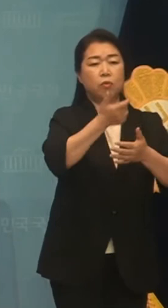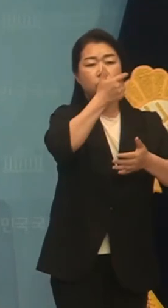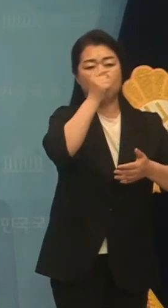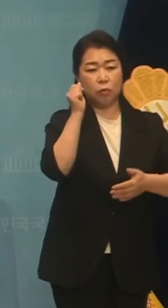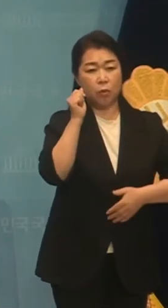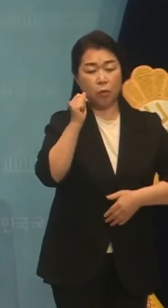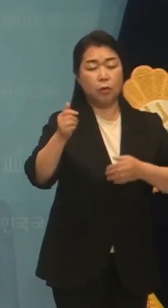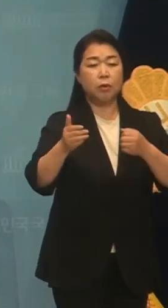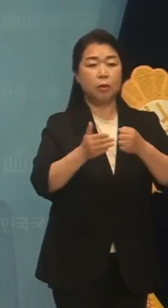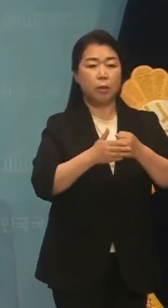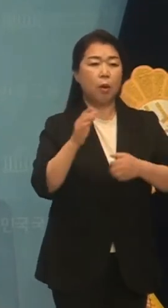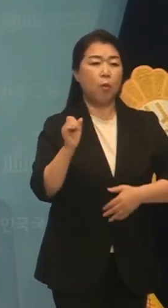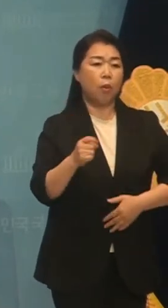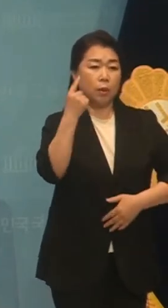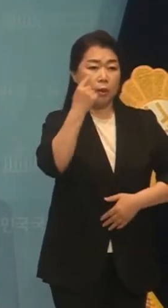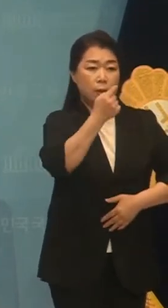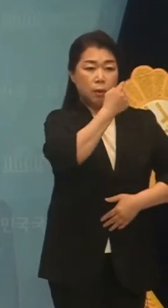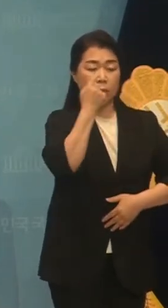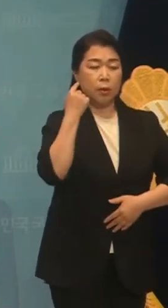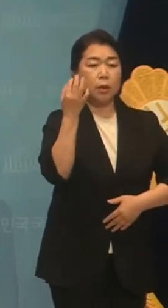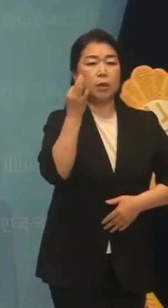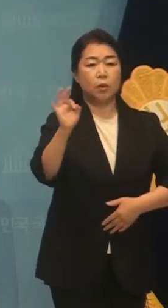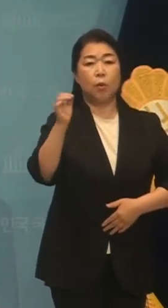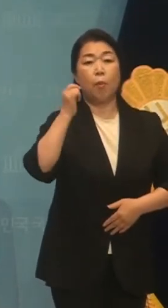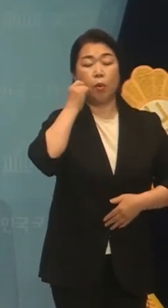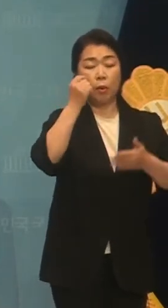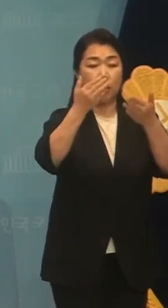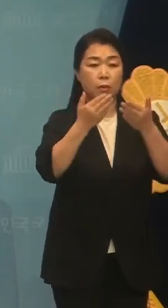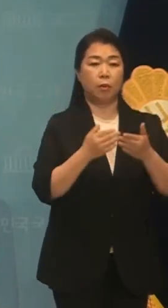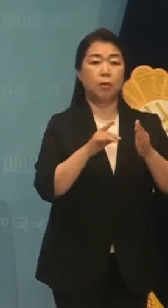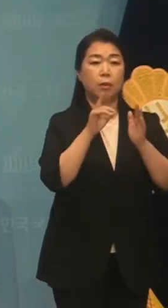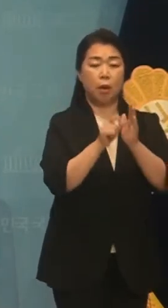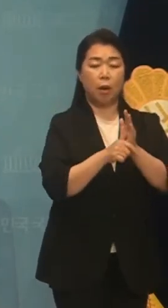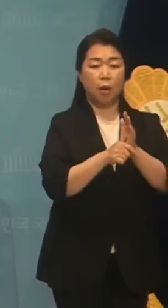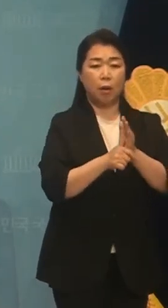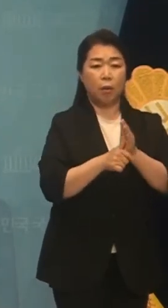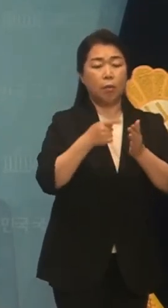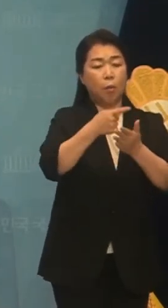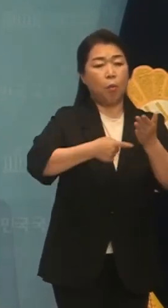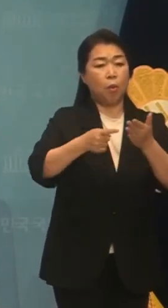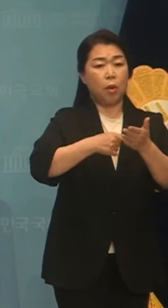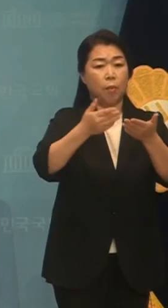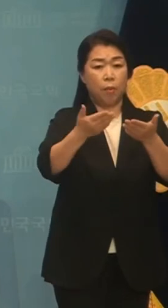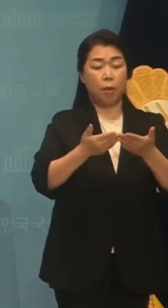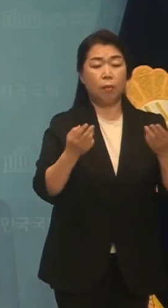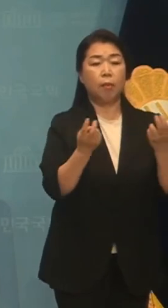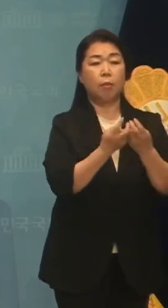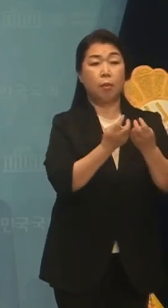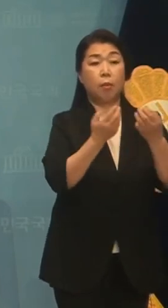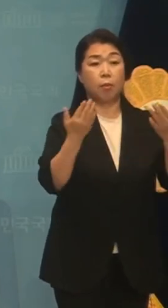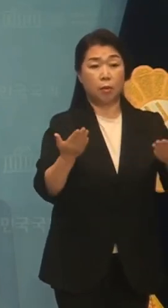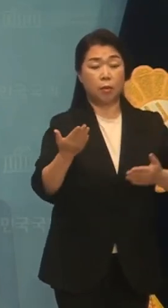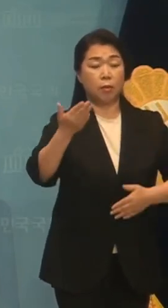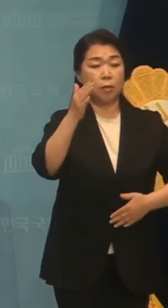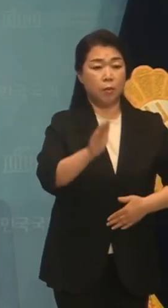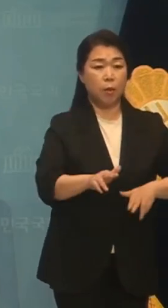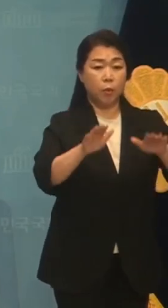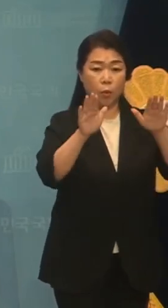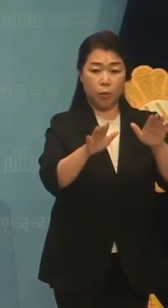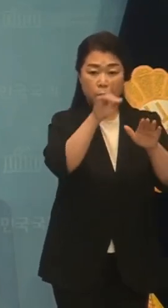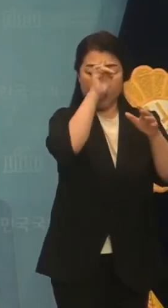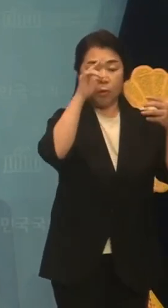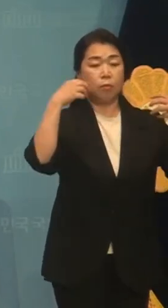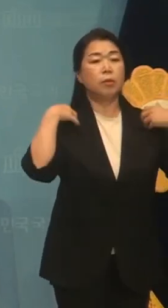인한 인과성을 인정받지 못하는 경우 보상받을 길이 없었습니다. 이번 방역당국의